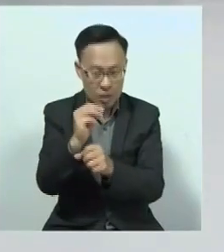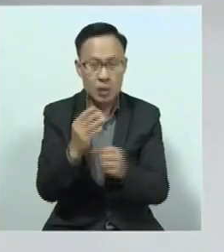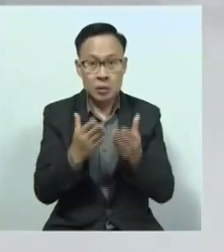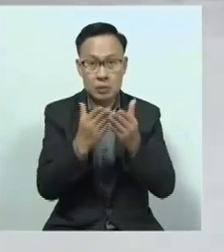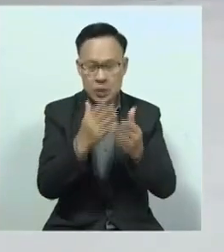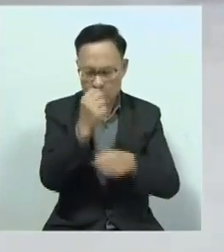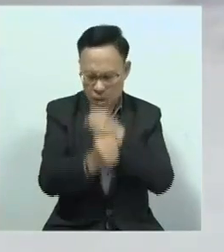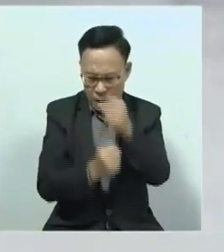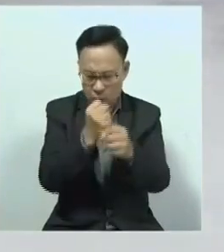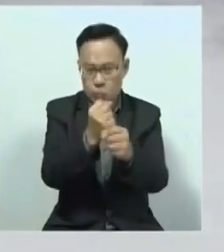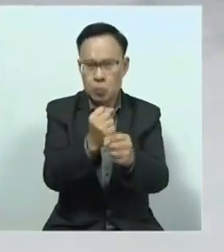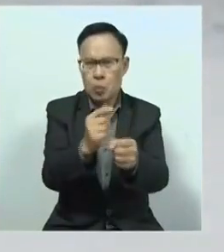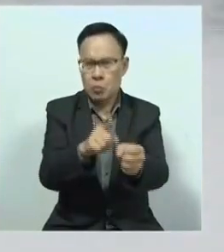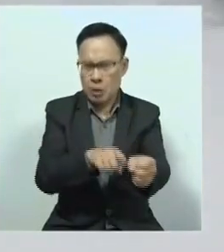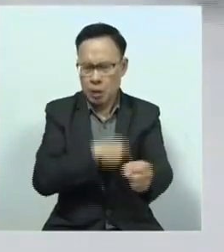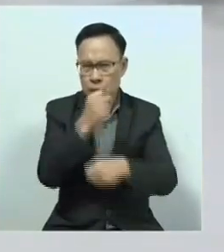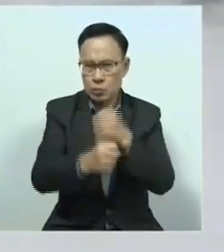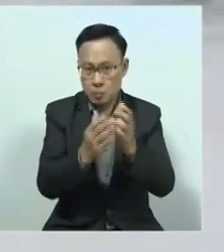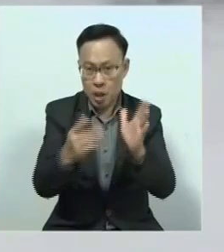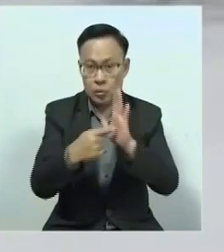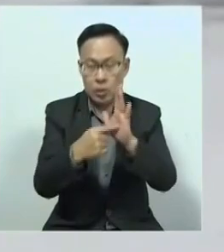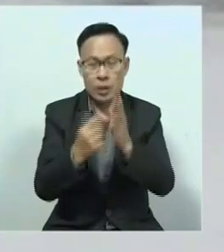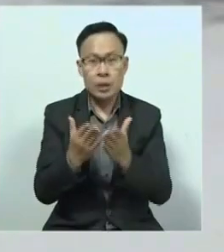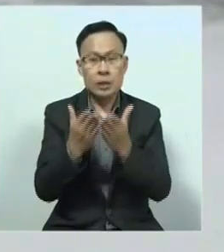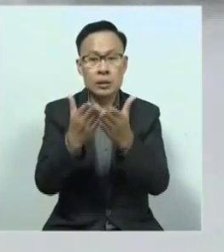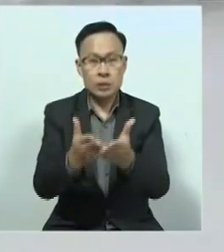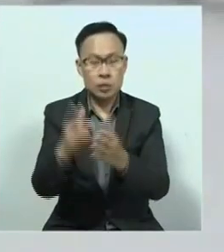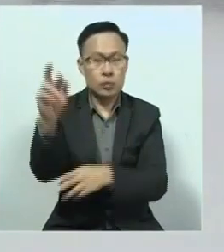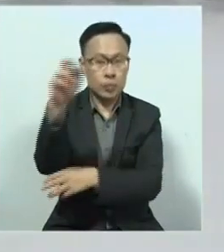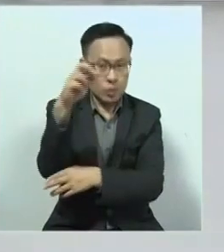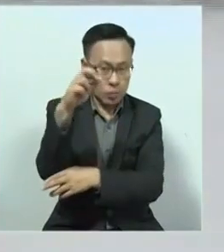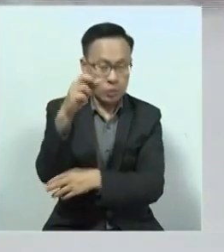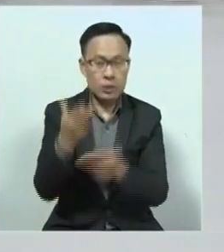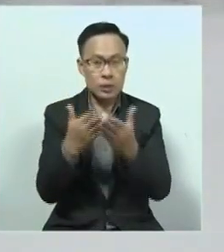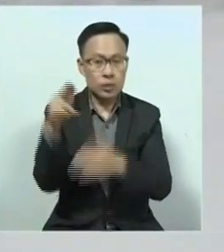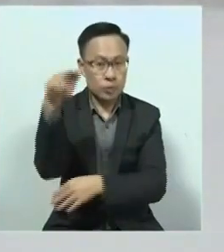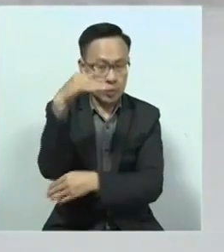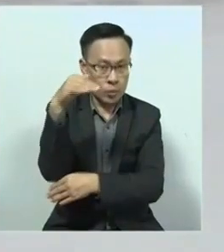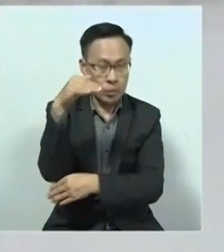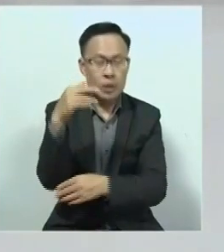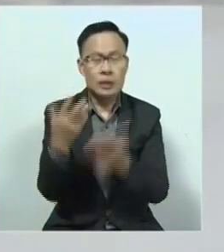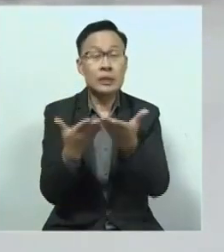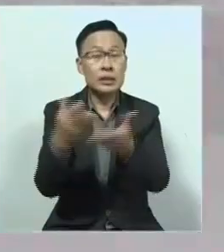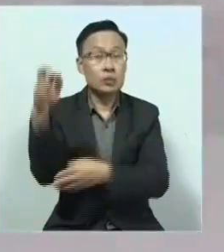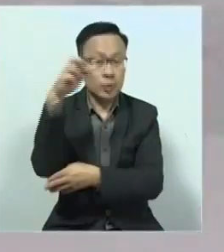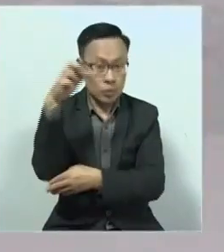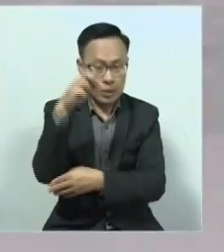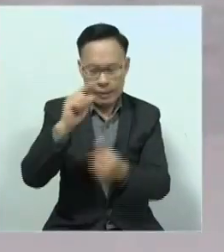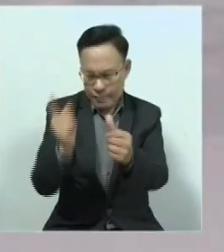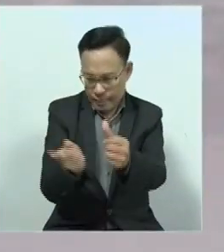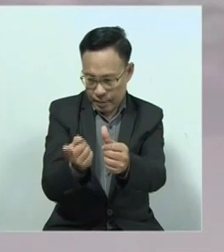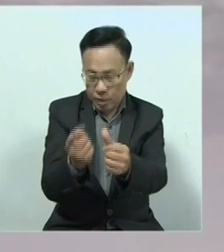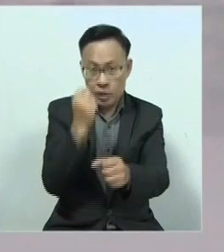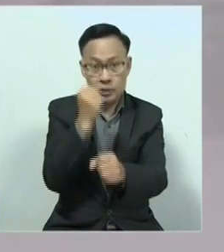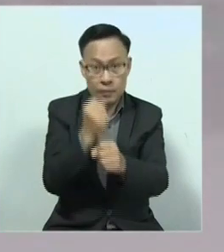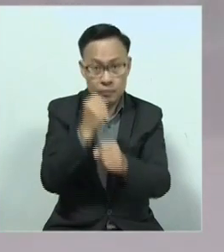มากยกตัวอย่างเช่นเรือพระนางพันหงเนี่ยสร้างในรัชกาลที่5ไป